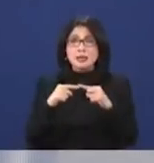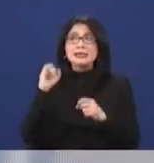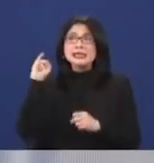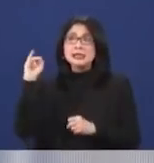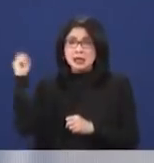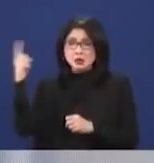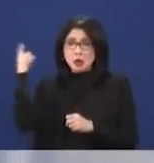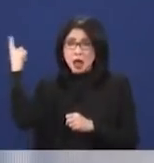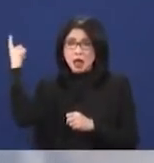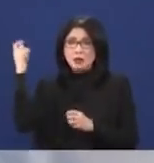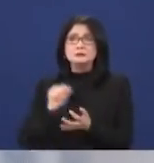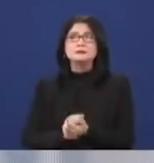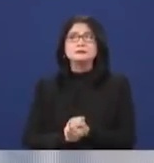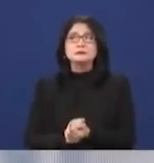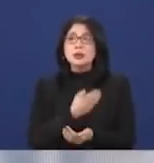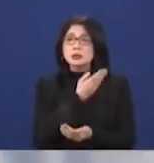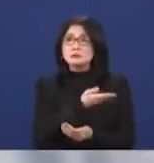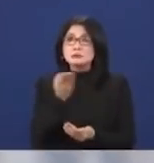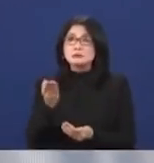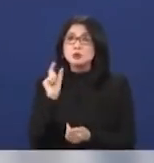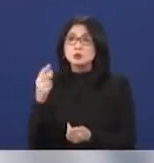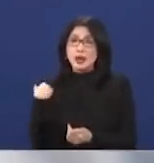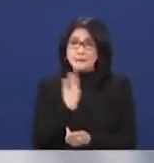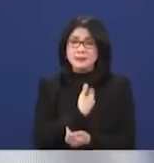internasional. Saudara-saudara, bagi kami,